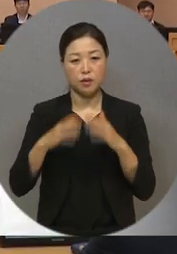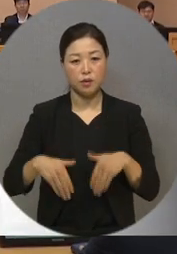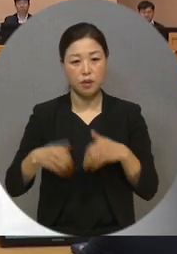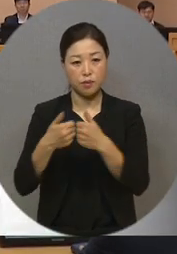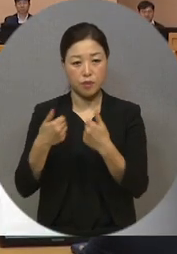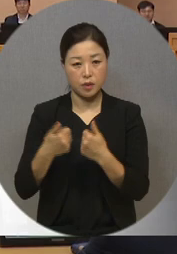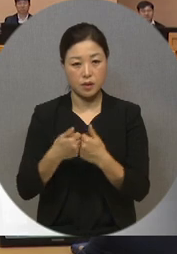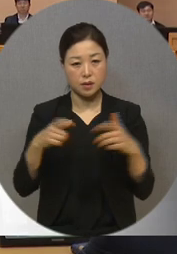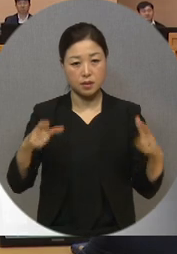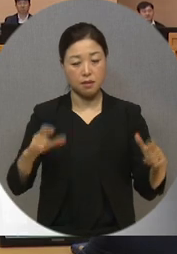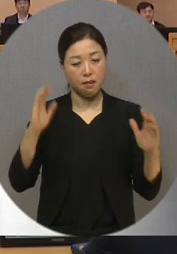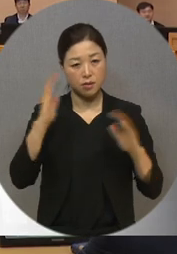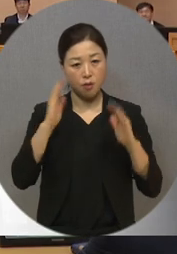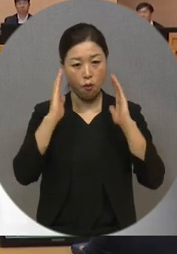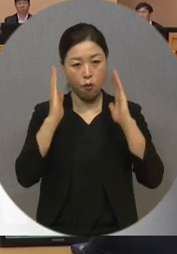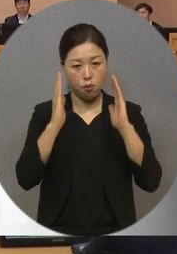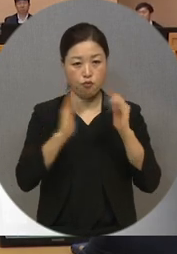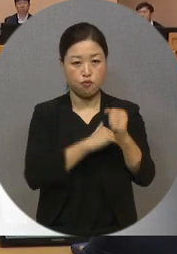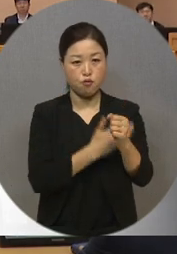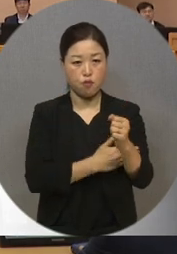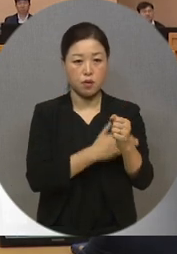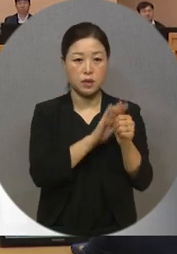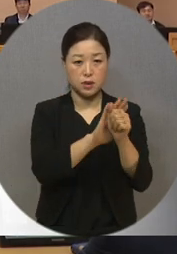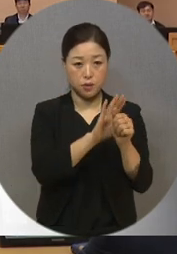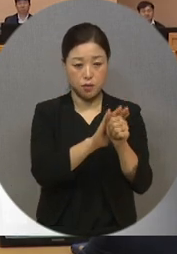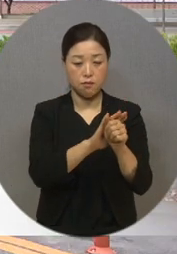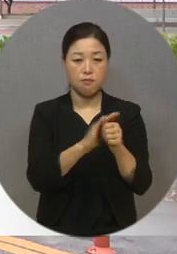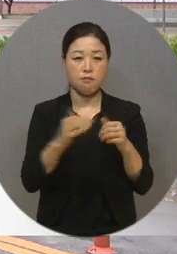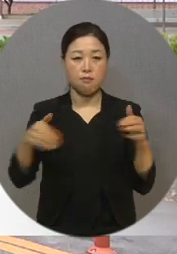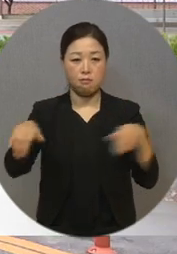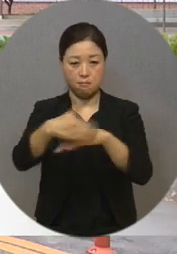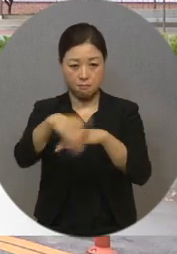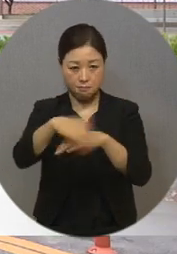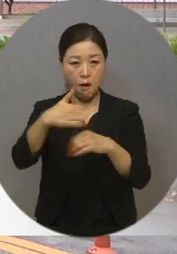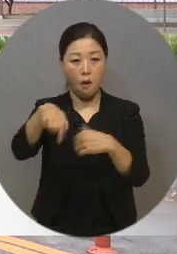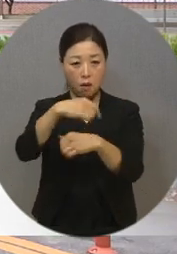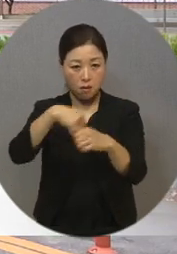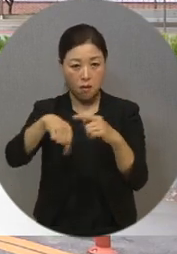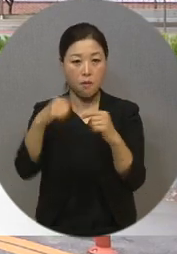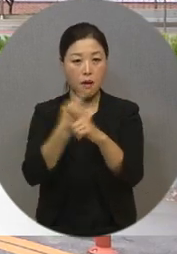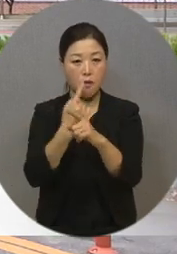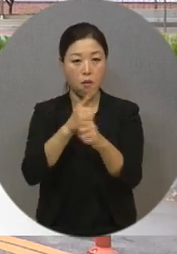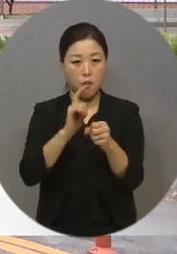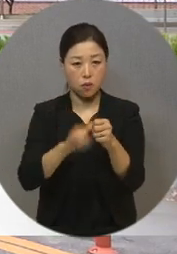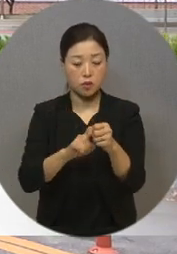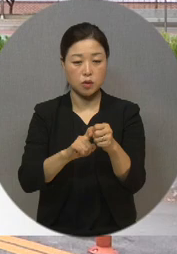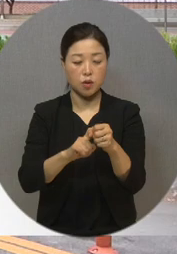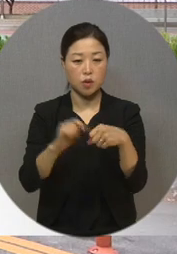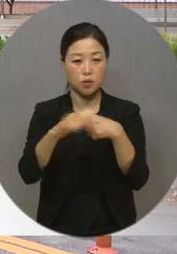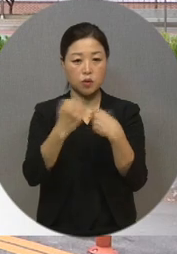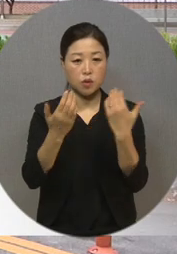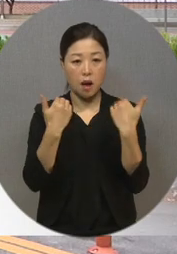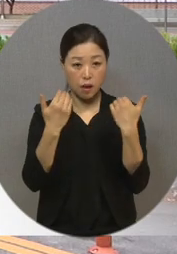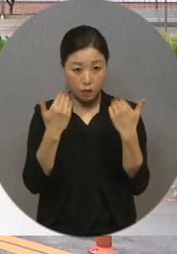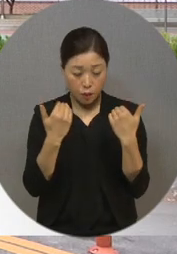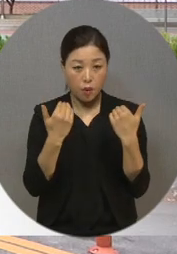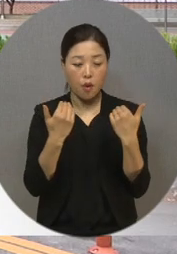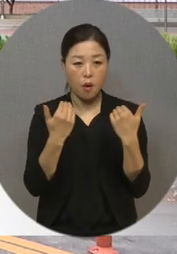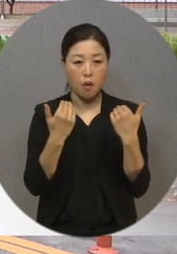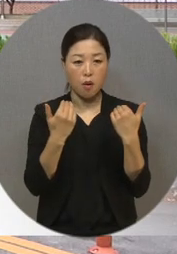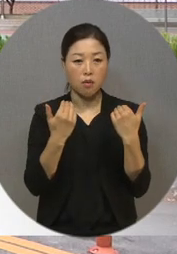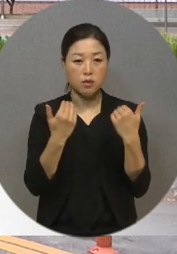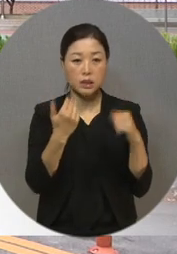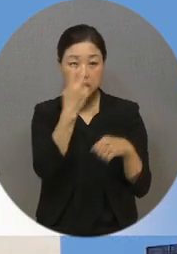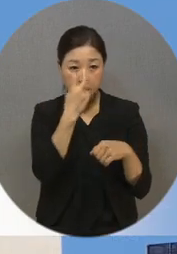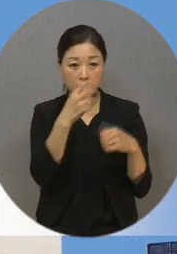지역 학생들의 학습권 보장과 통학 여건 개선을 위해 초등학교 신설을 추진해 교육부 중앙심사를